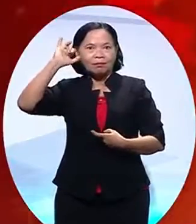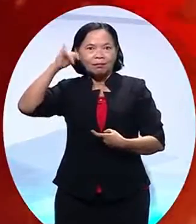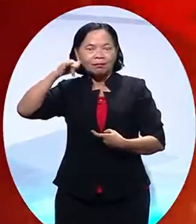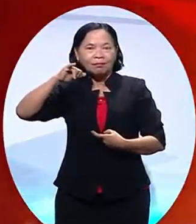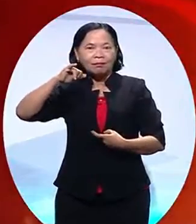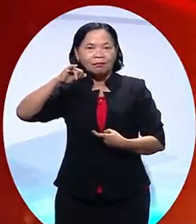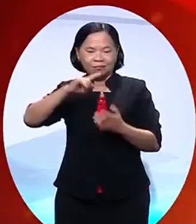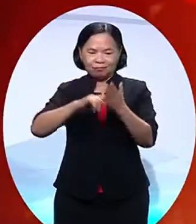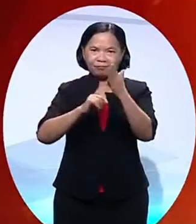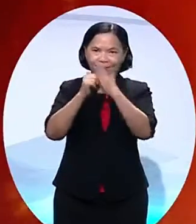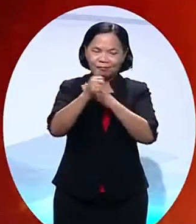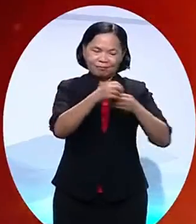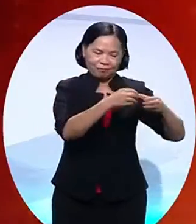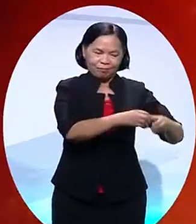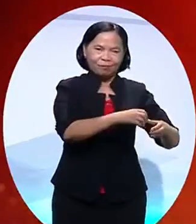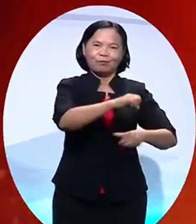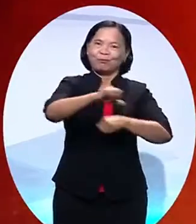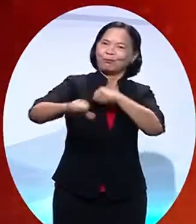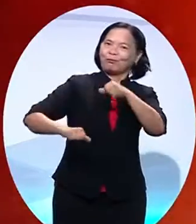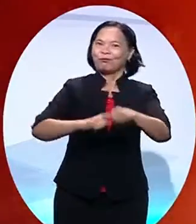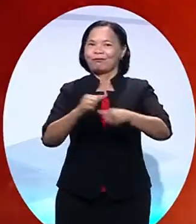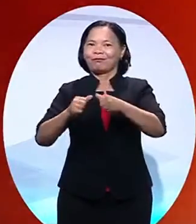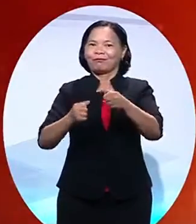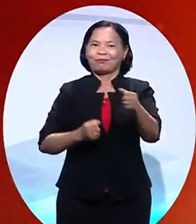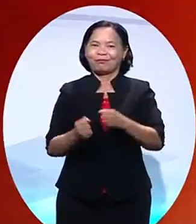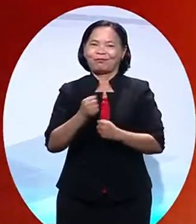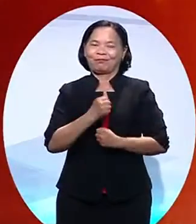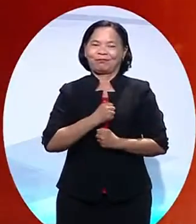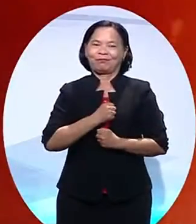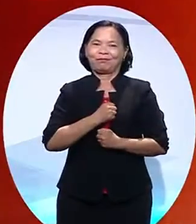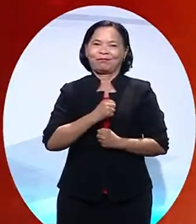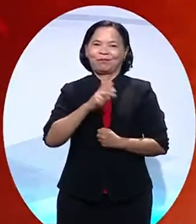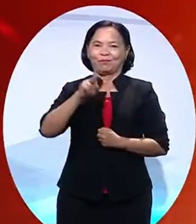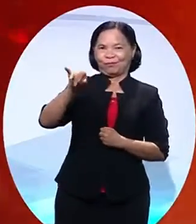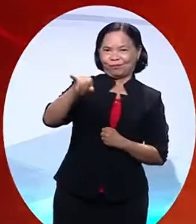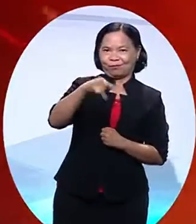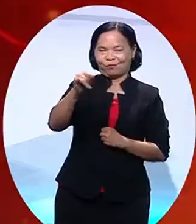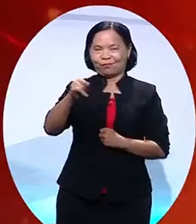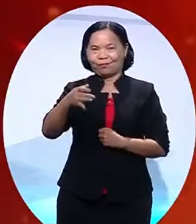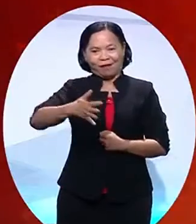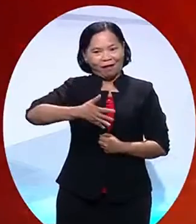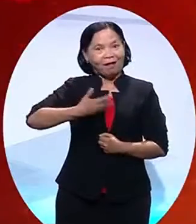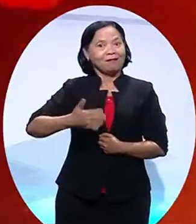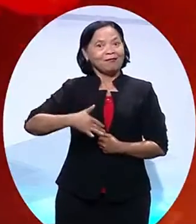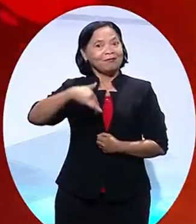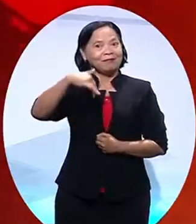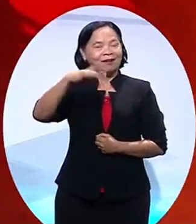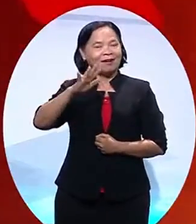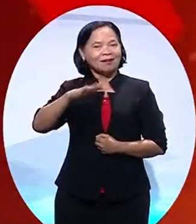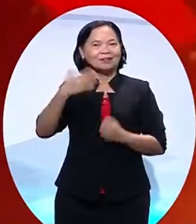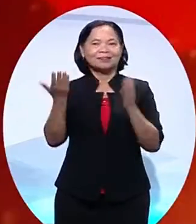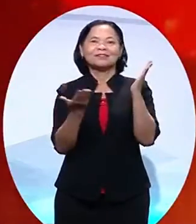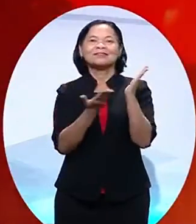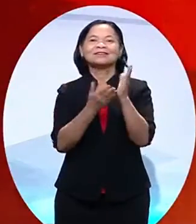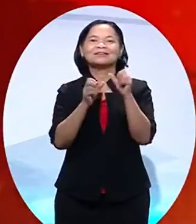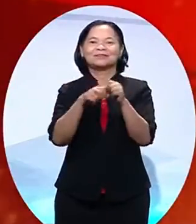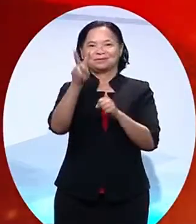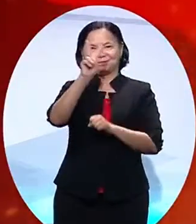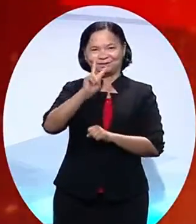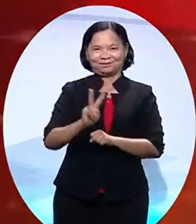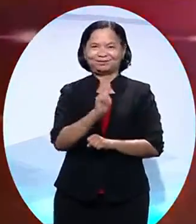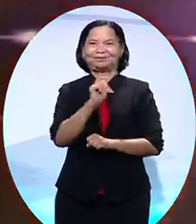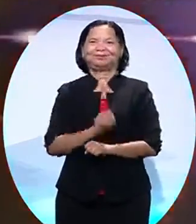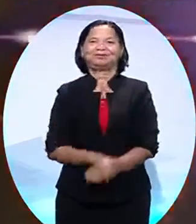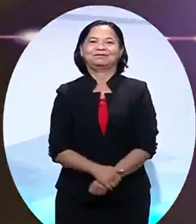đầu tư chất lượng, các nhóm hoạt động chuyên nghiệp, hệ điều hành thân thiện, văn minh, minh bạch và lợi nhuận cao lần đầu tiên được ra mắt tại Việt Nam.